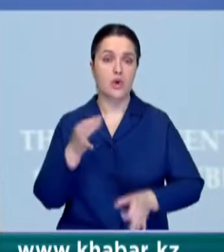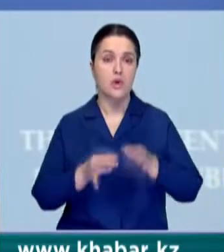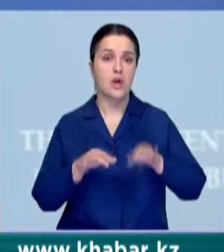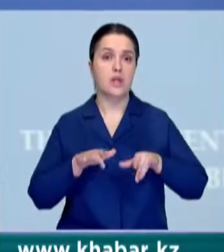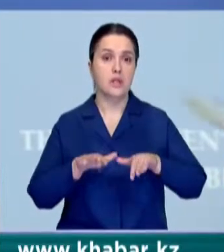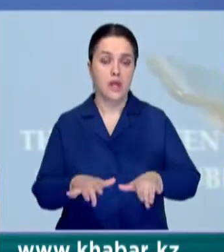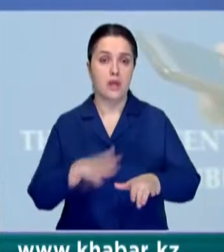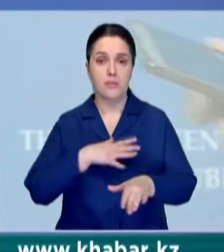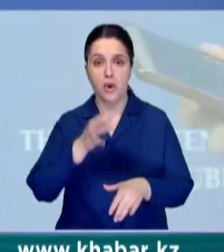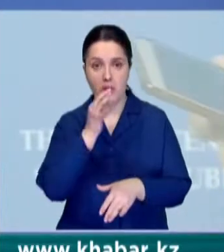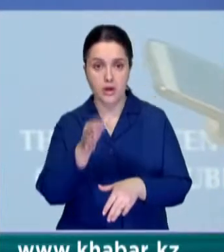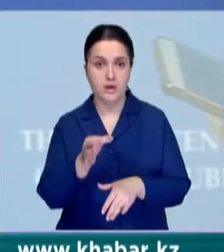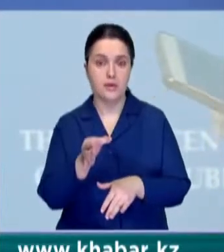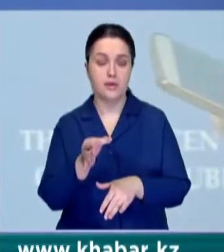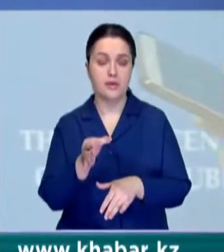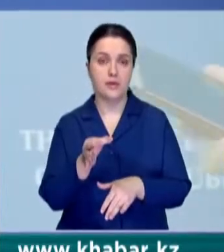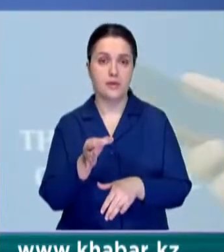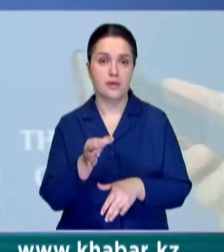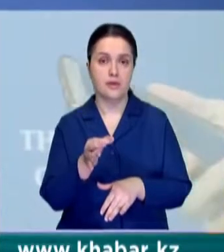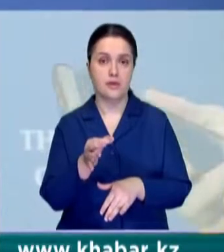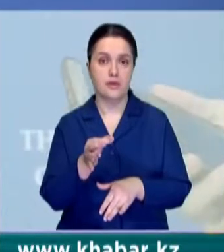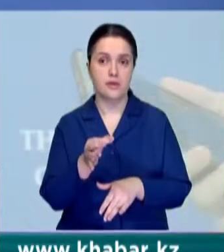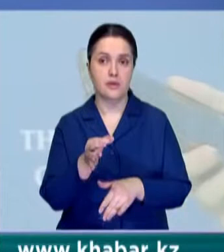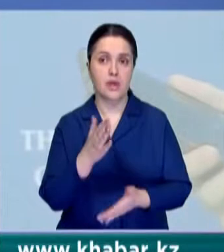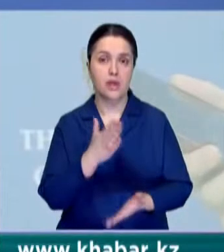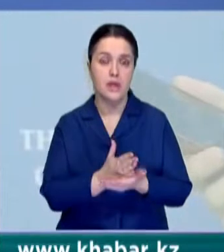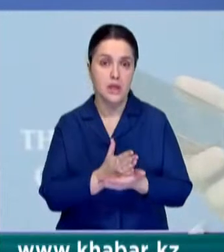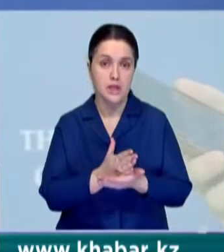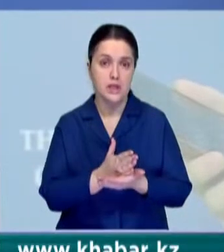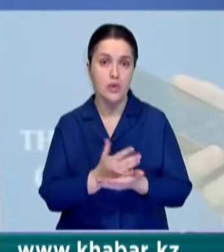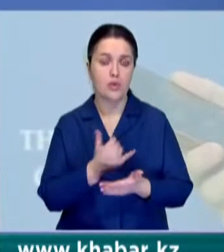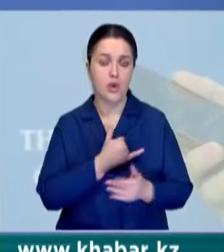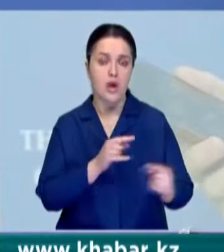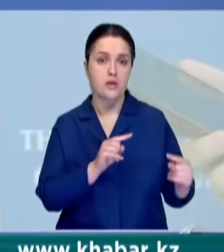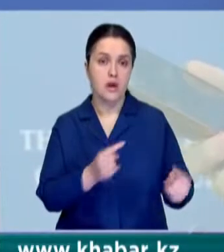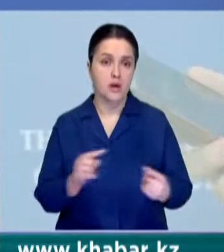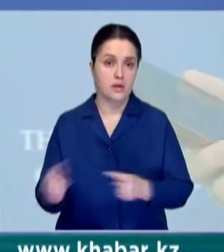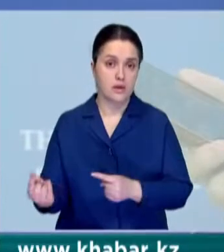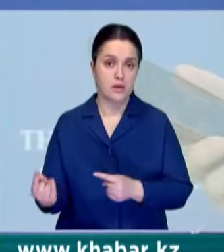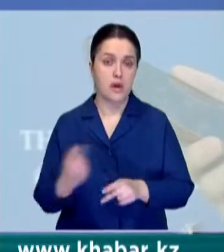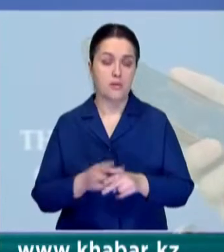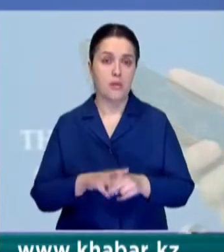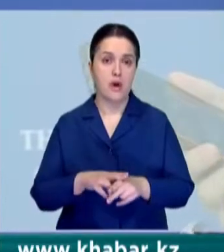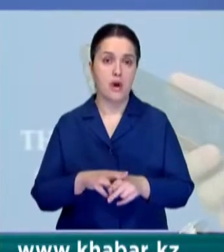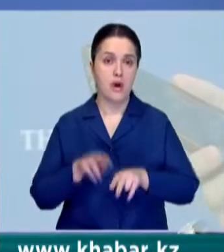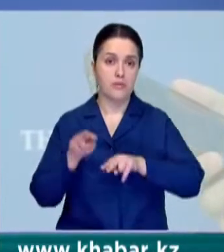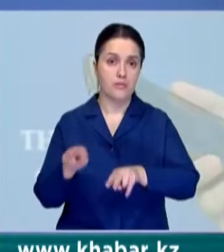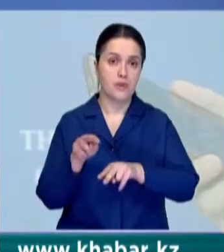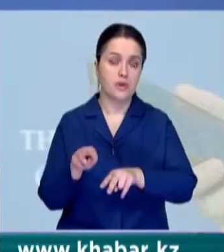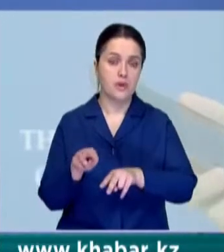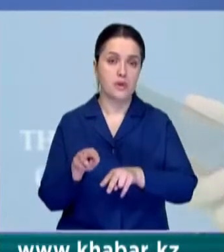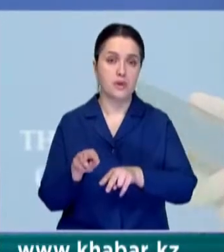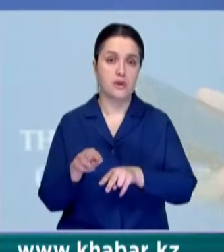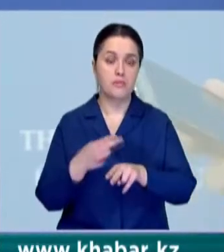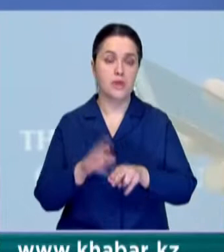по соответствующим статьям Уголовного кодекса. Есть действительно у нас задержанные, находящиеся под стражей. К сожалению, в